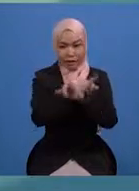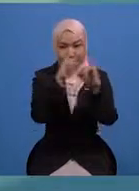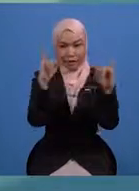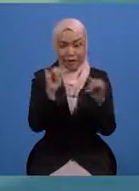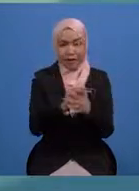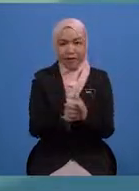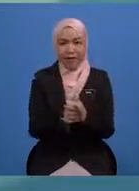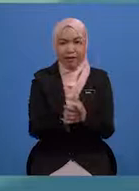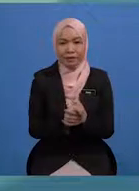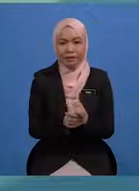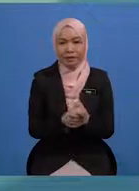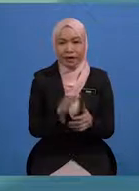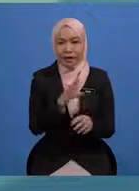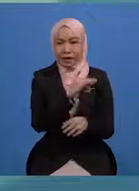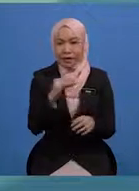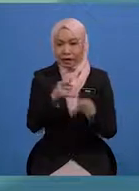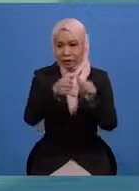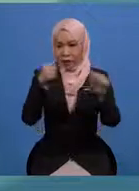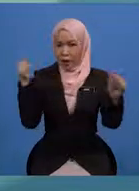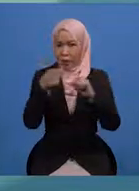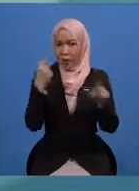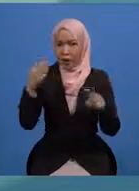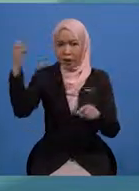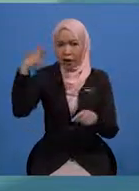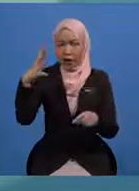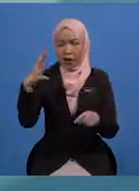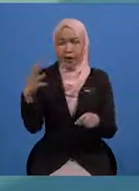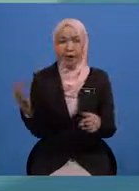punca cahaya akan kelihatan lebih gelap.